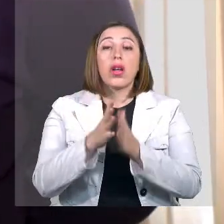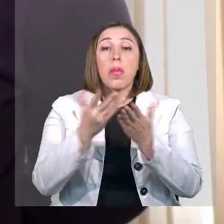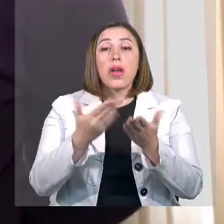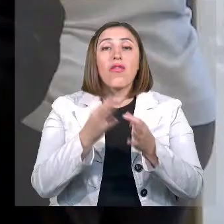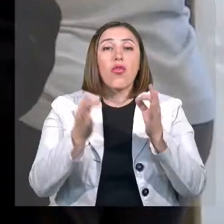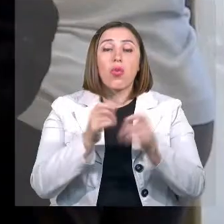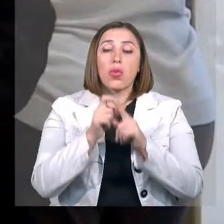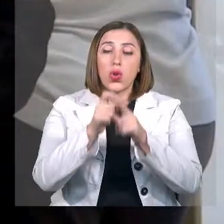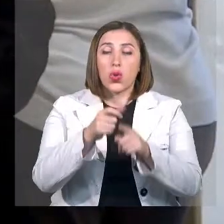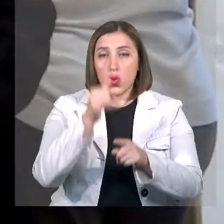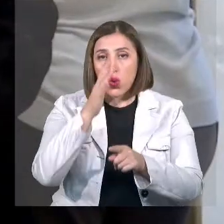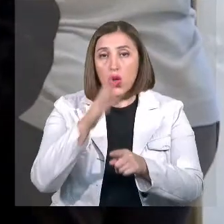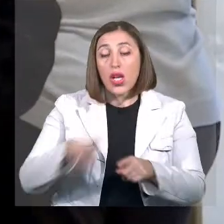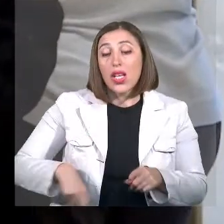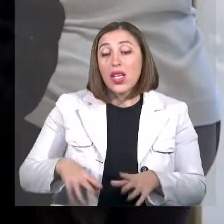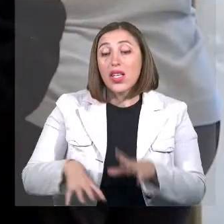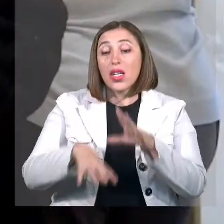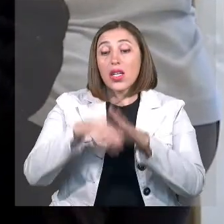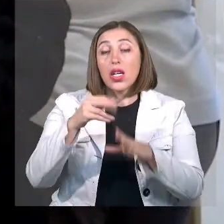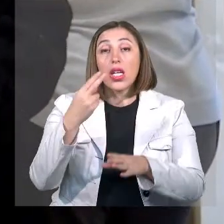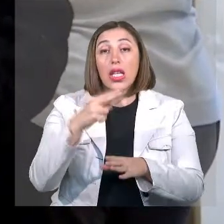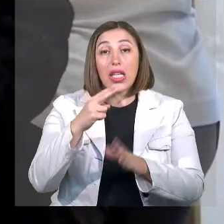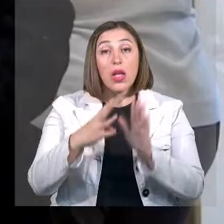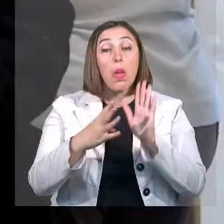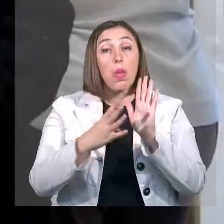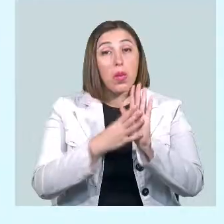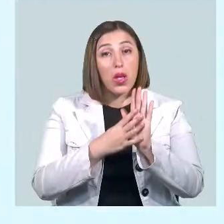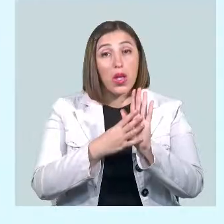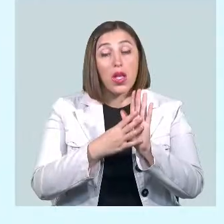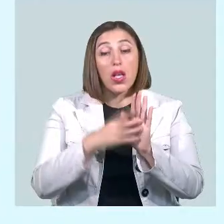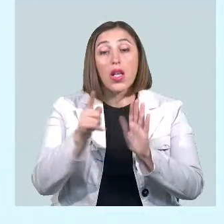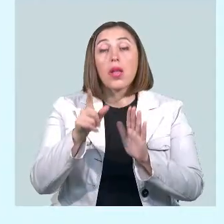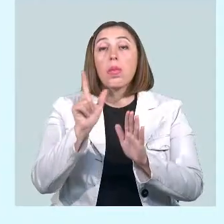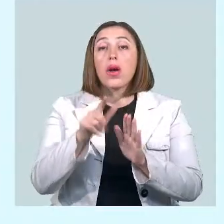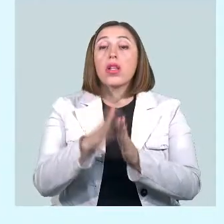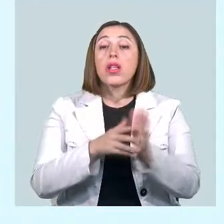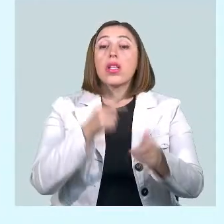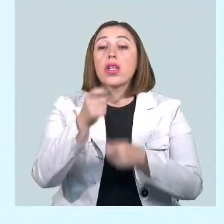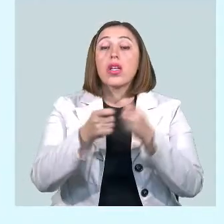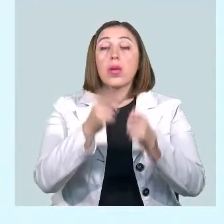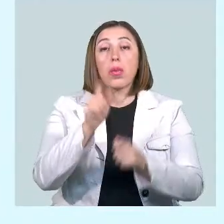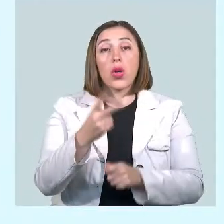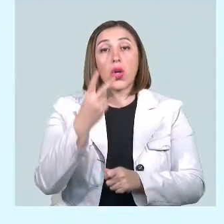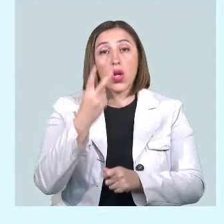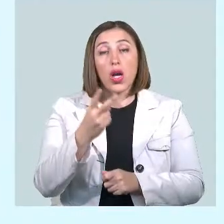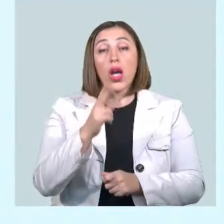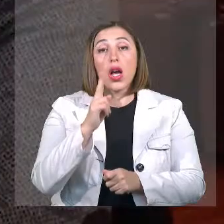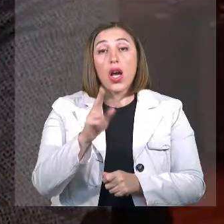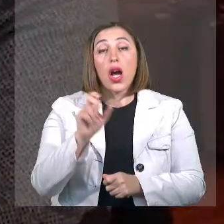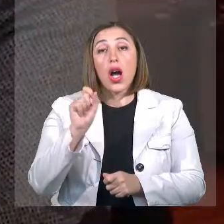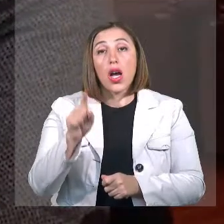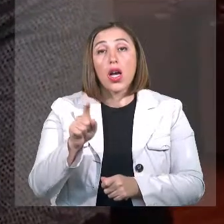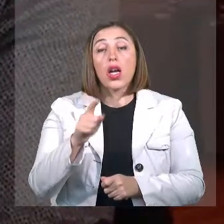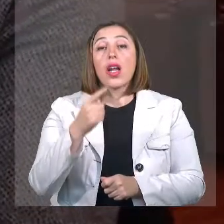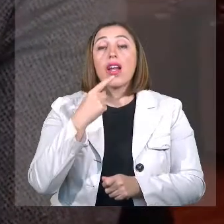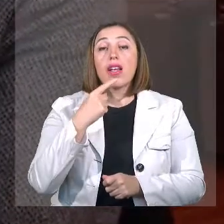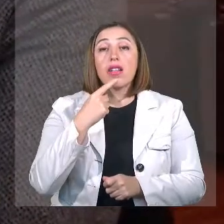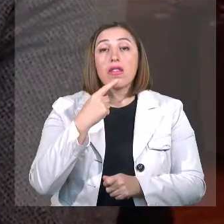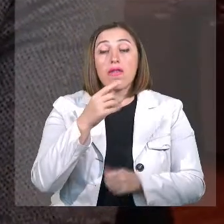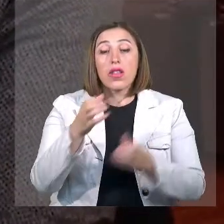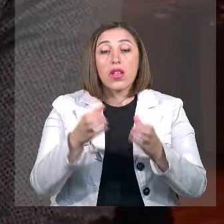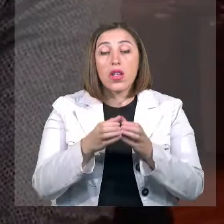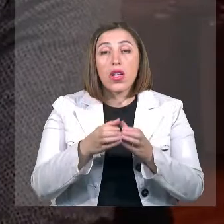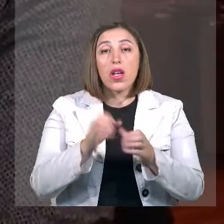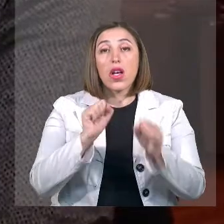ոչինչ չեմ կարող ասել։ Ռեկտորի ընտրությունները դեկտեմբերի 9-ին էին, թեկնածուները երկուսը՝ գործող ռեկտոր Կարինե Հարությունյանն ու լեզվի կոմիտեի